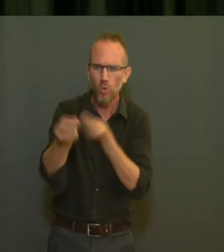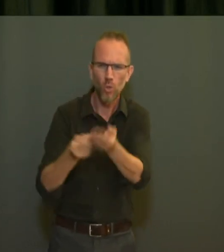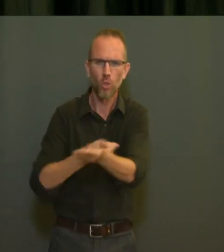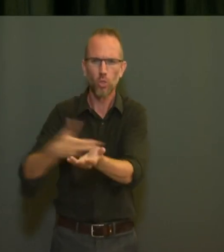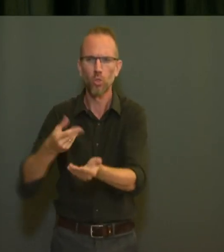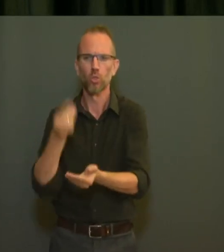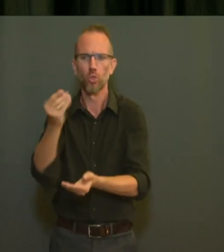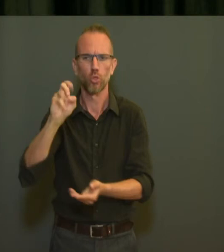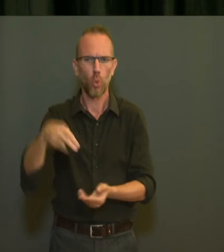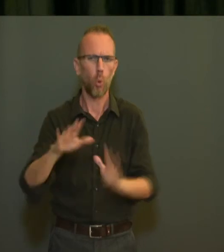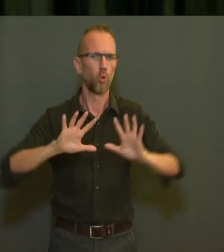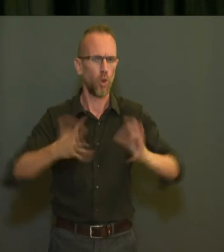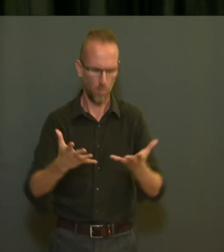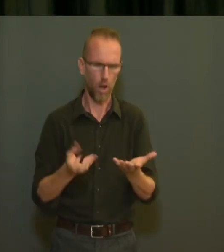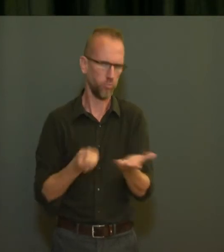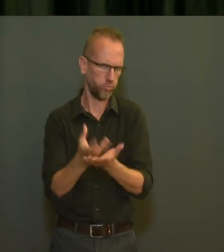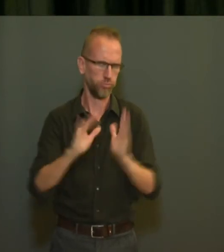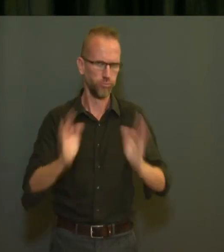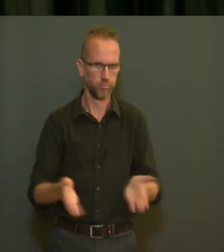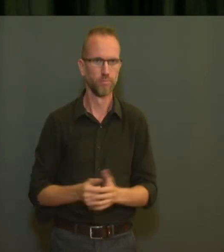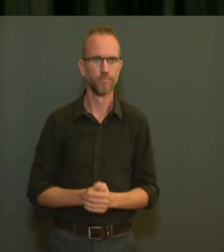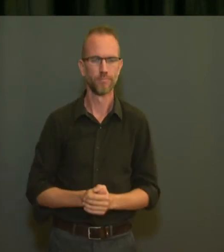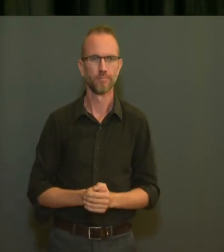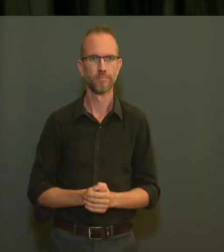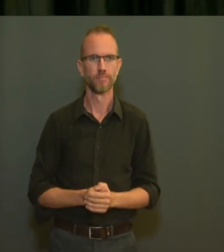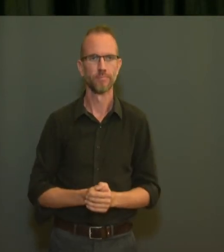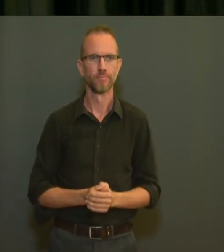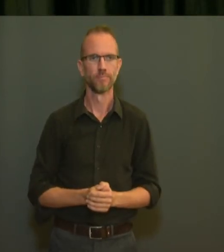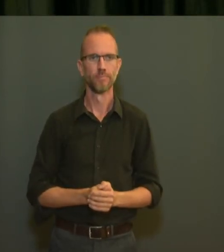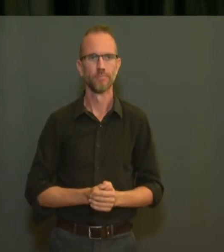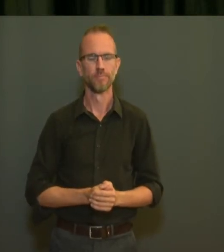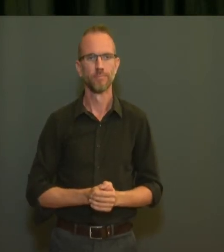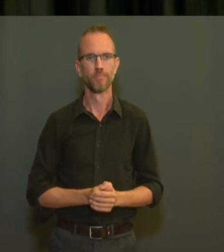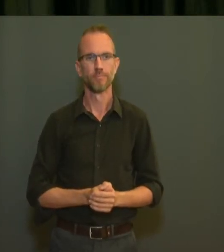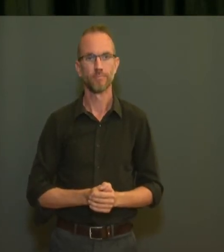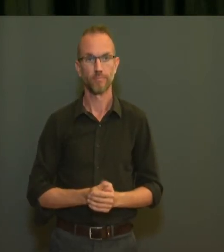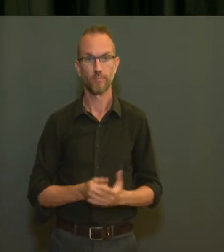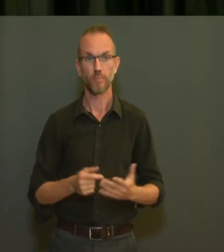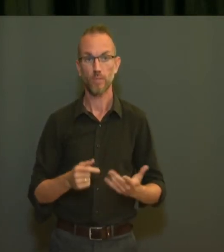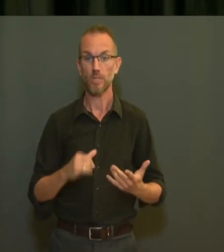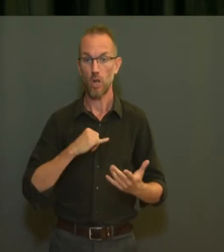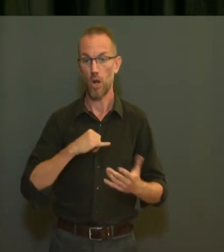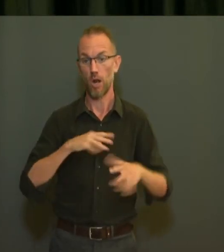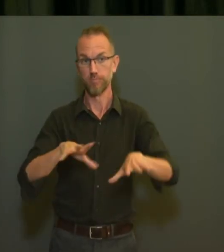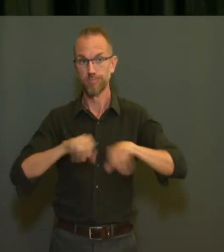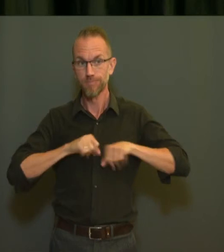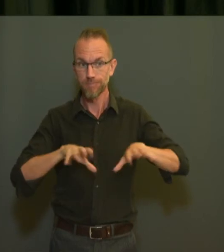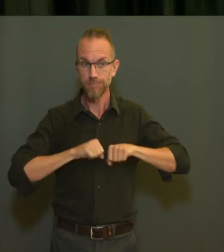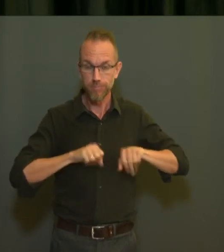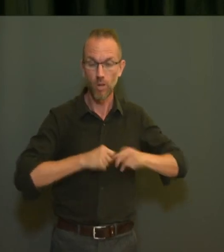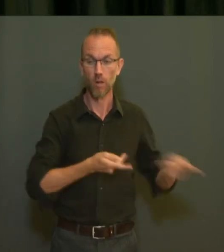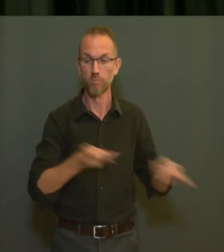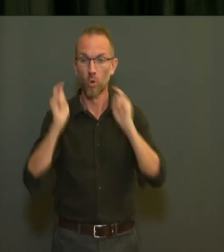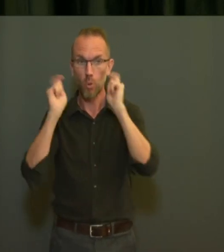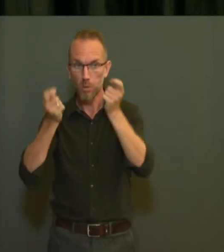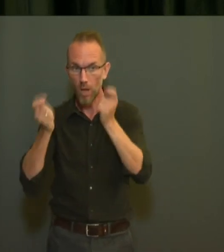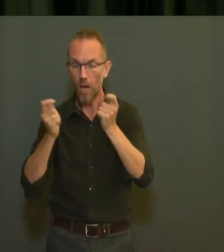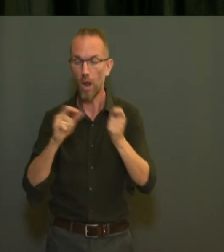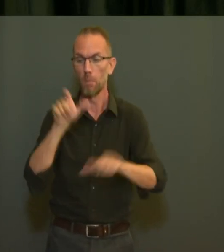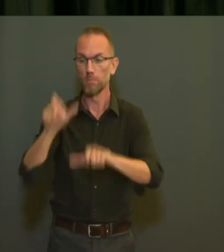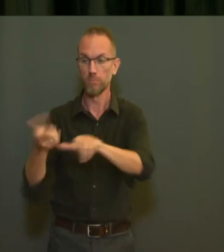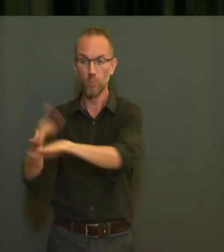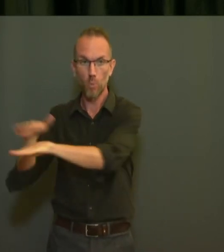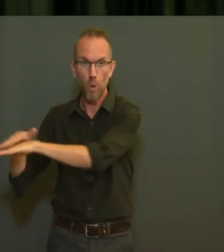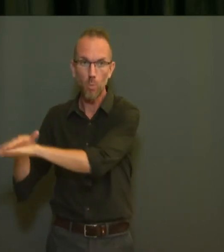Le nombre de contaminations, d'admissions à l'hôpital et de décès sont en baisse depuis plusieurs jours maintenant. Cette